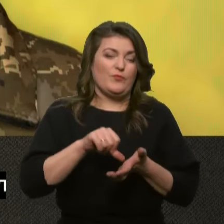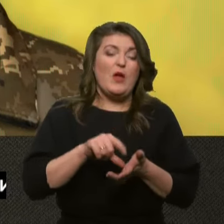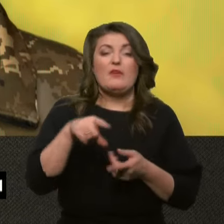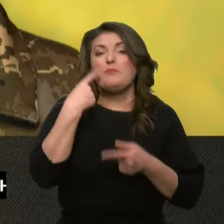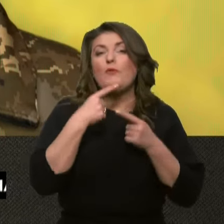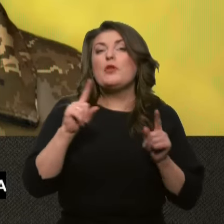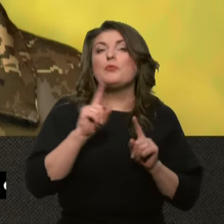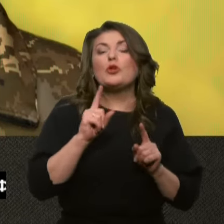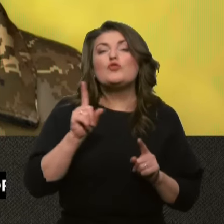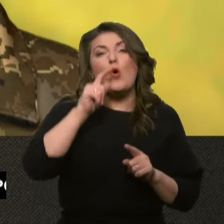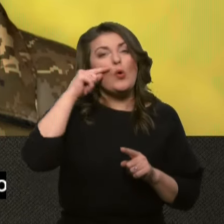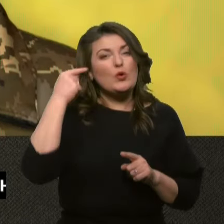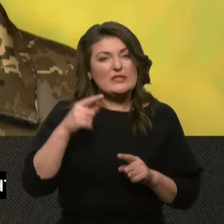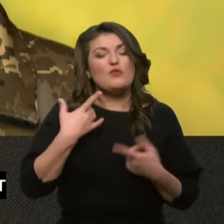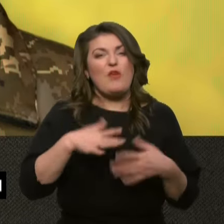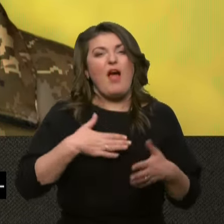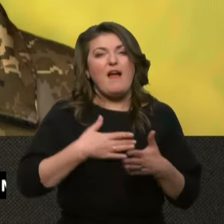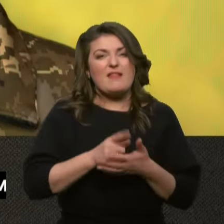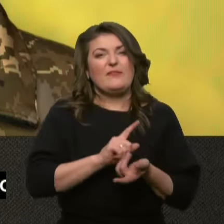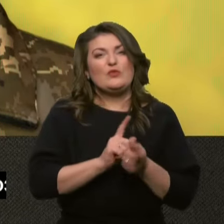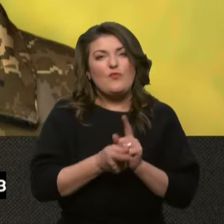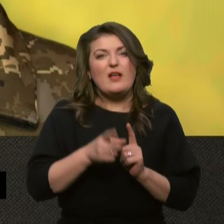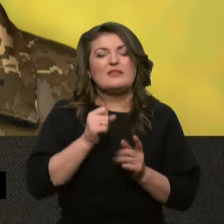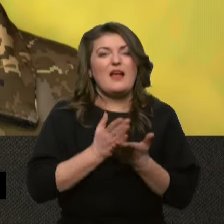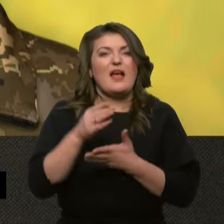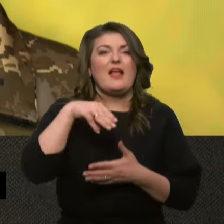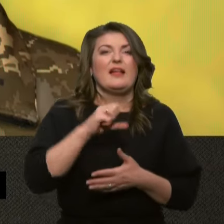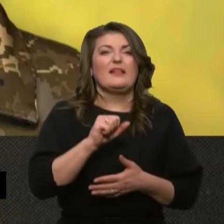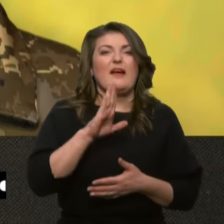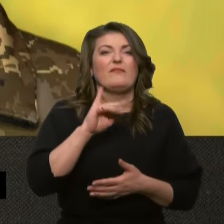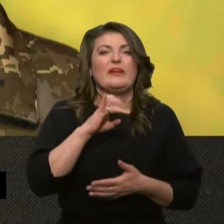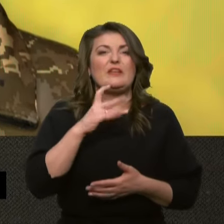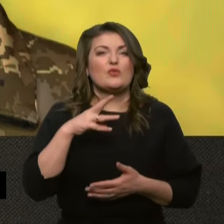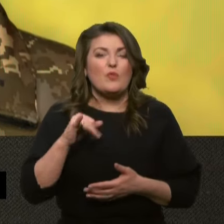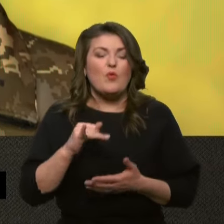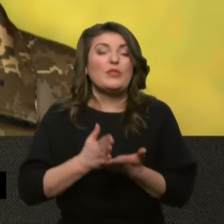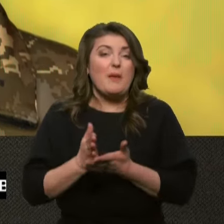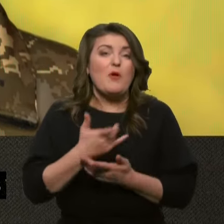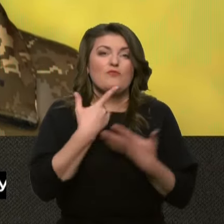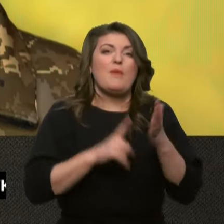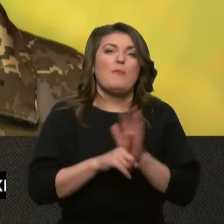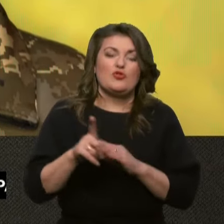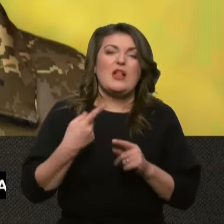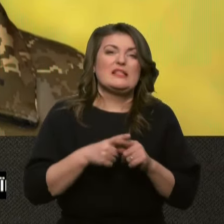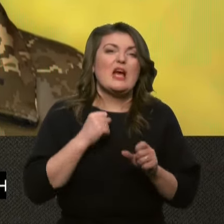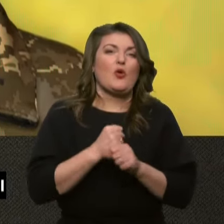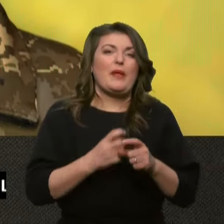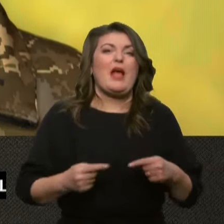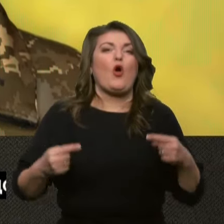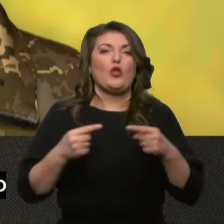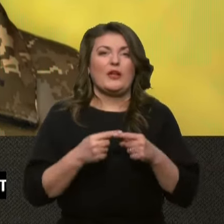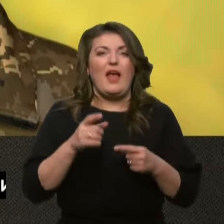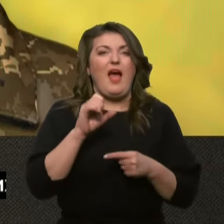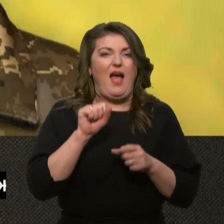що Росія активізувалася на Таврійському напрямку. І, зокрема, вона почала це робити не конкретно